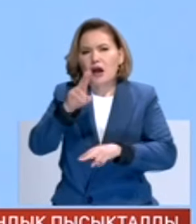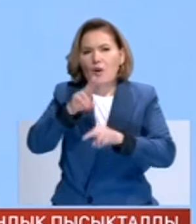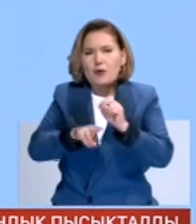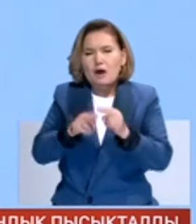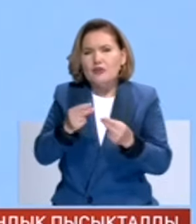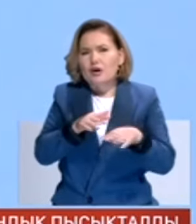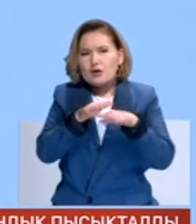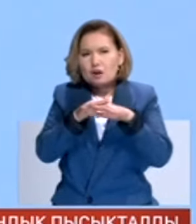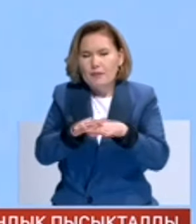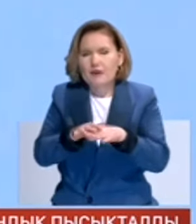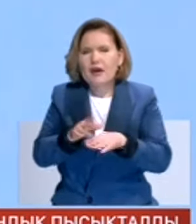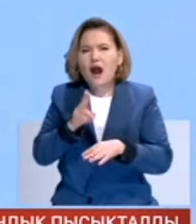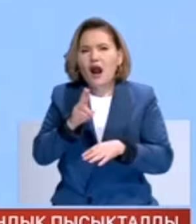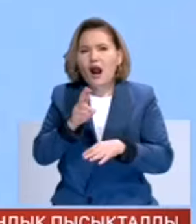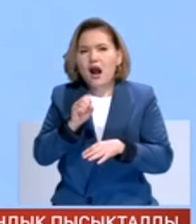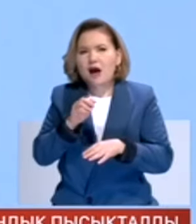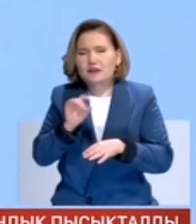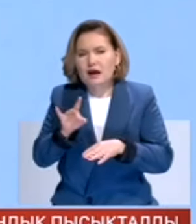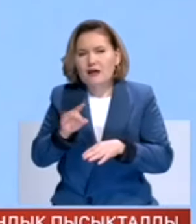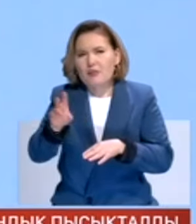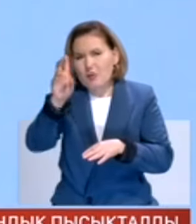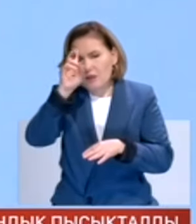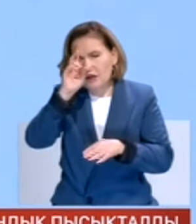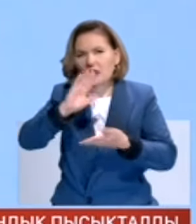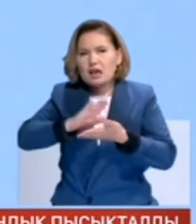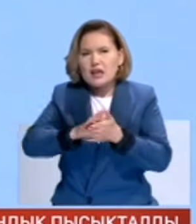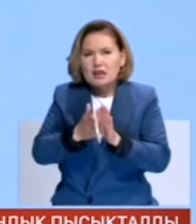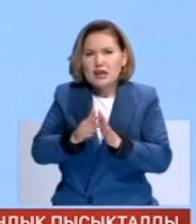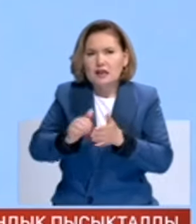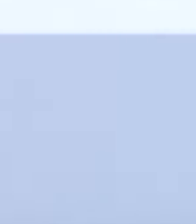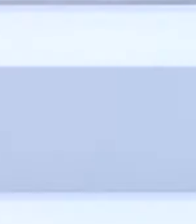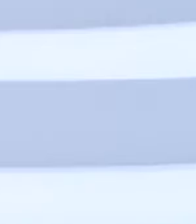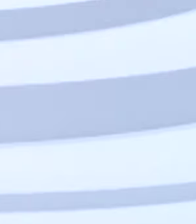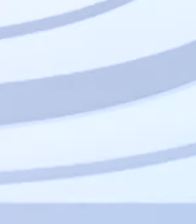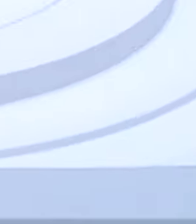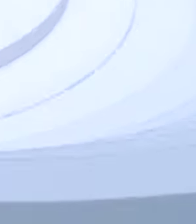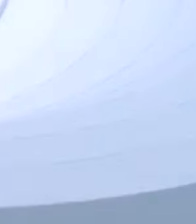үшін қатарлық инвестормен келісім жасалған.